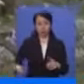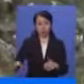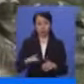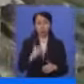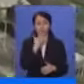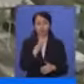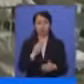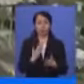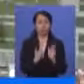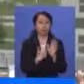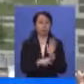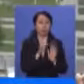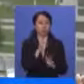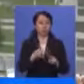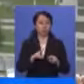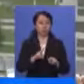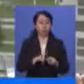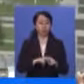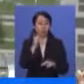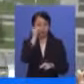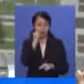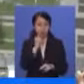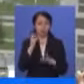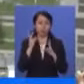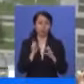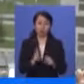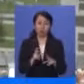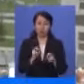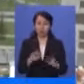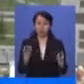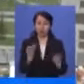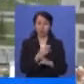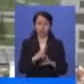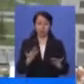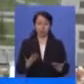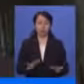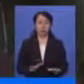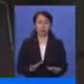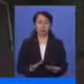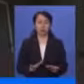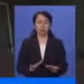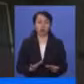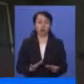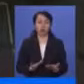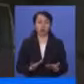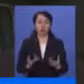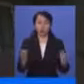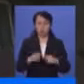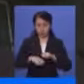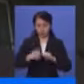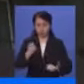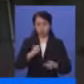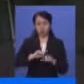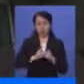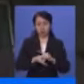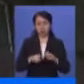жилье, 80% которого ветхое или аварийное, непригодное для нормального проживания людей. Оно подлежит сносу, взамен